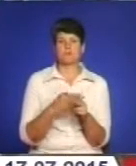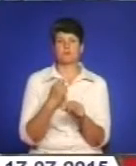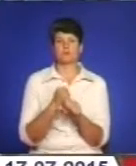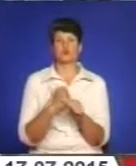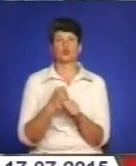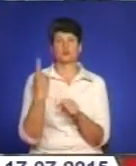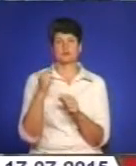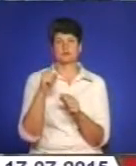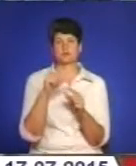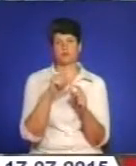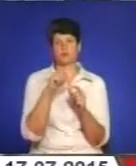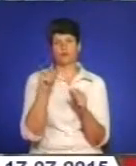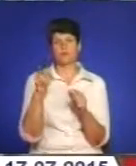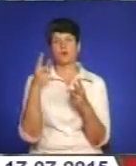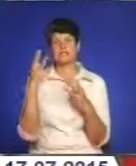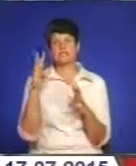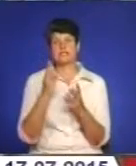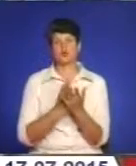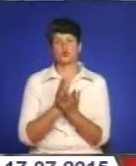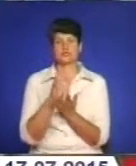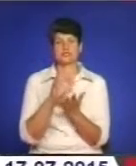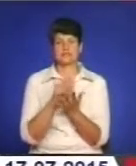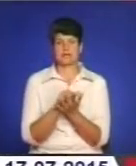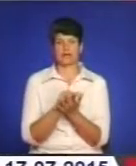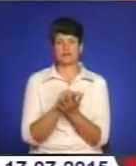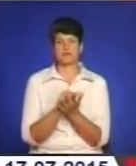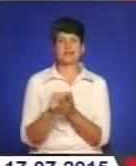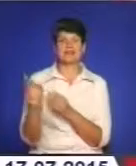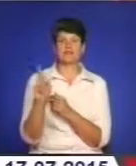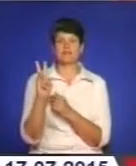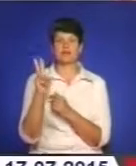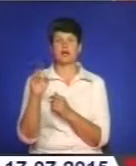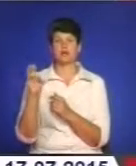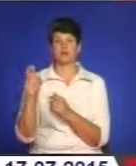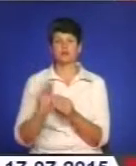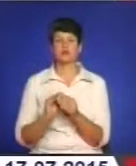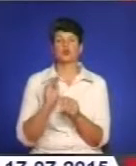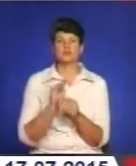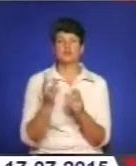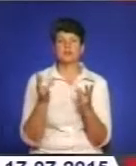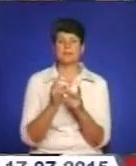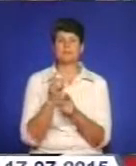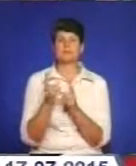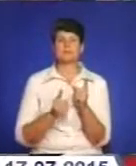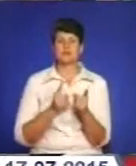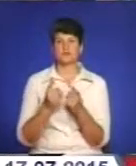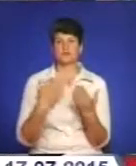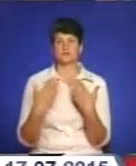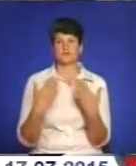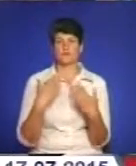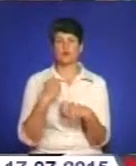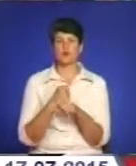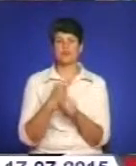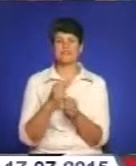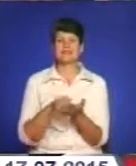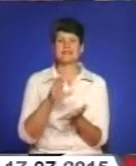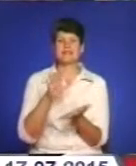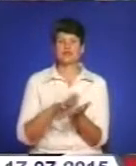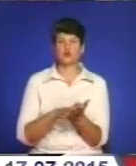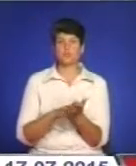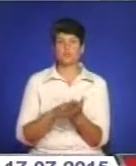із пунктів модернізації Державної служби зайнятості. Ярослав Кашуба додав, що потрібно змінювати підхід у роботі із зареєстрованими